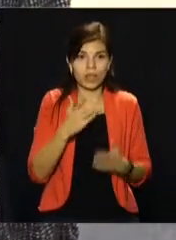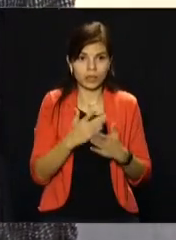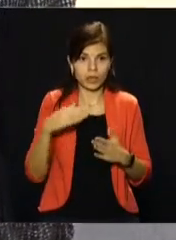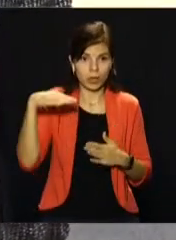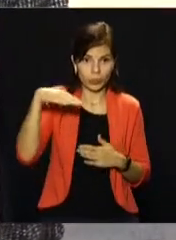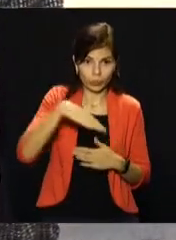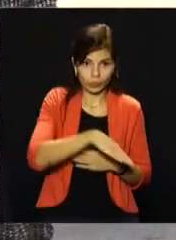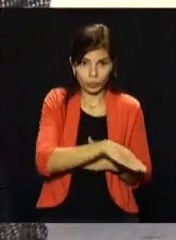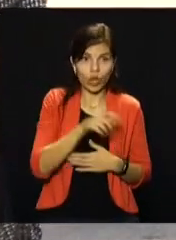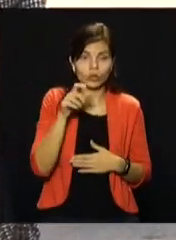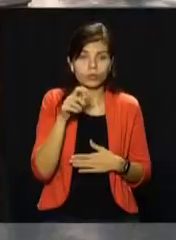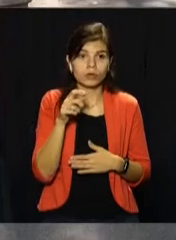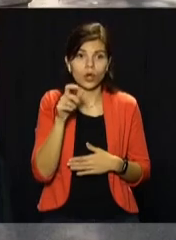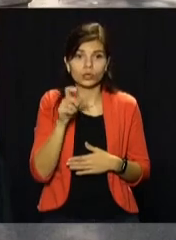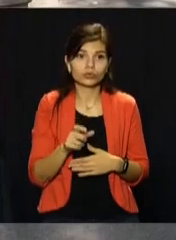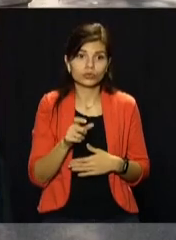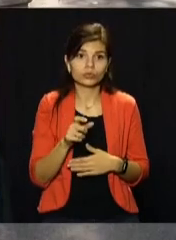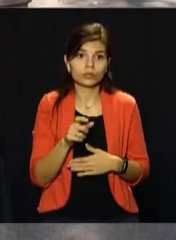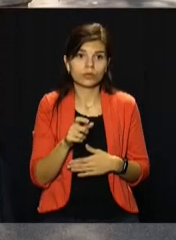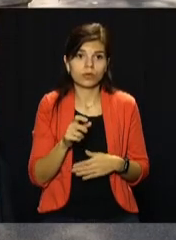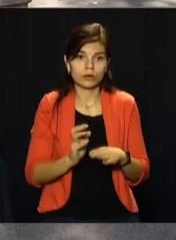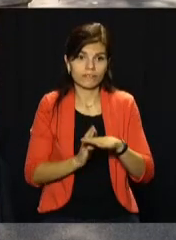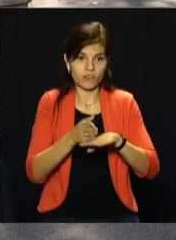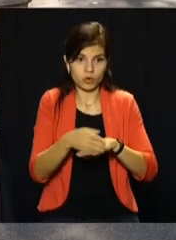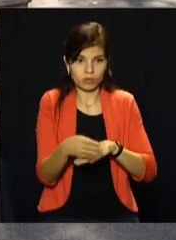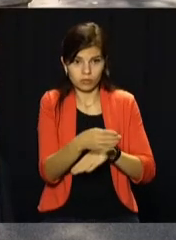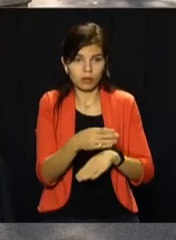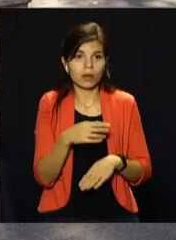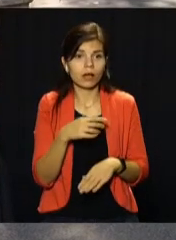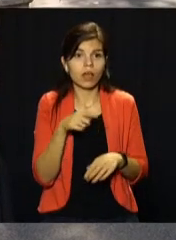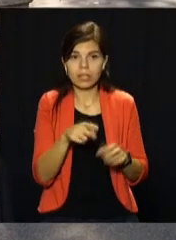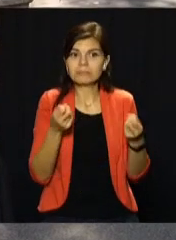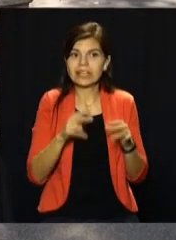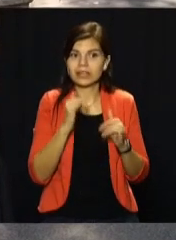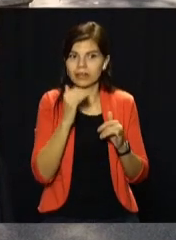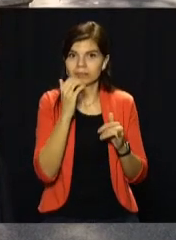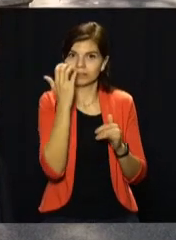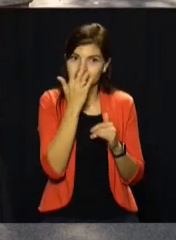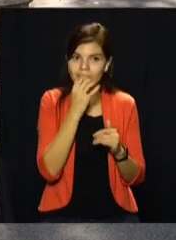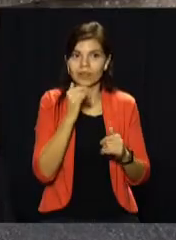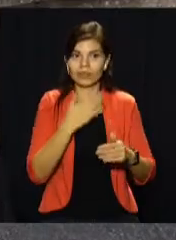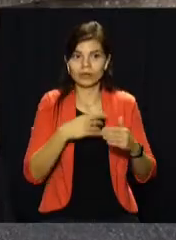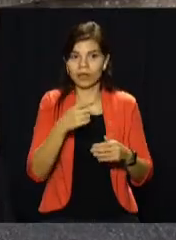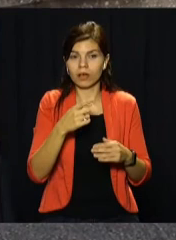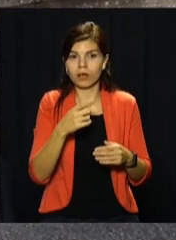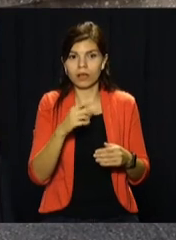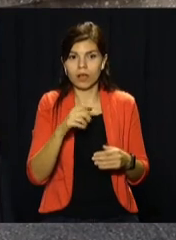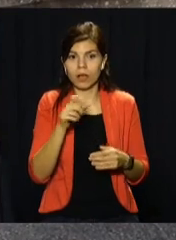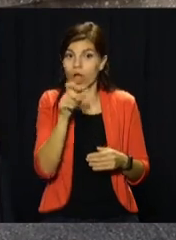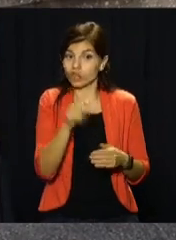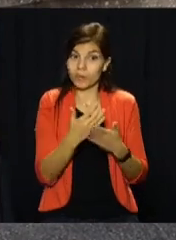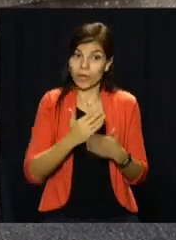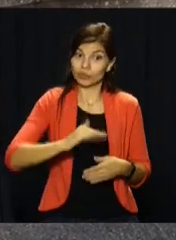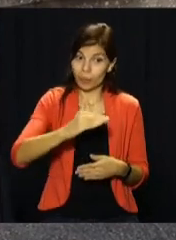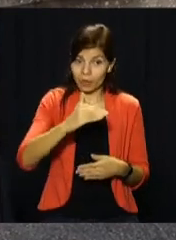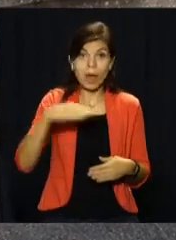плитки вокруг этих ступеней. Также нет яркой ленты, которую обозначили для слабовидящих